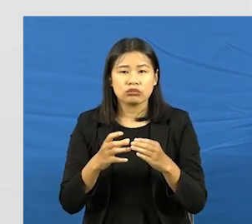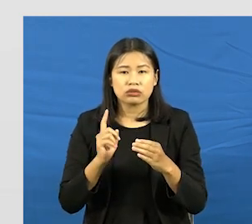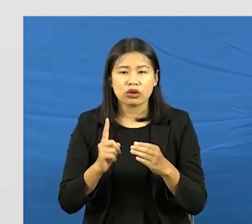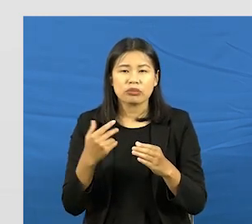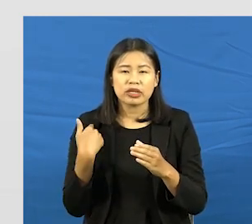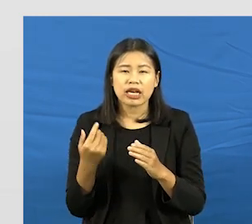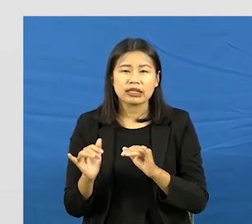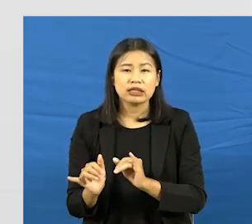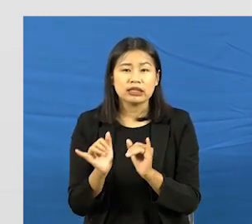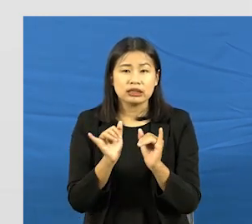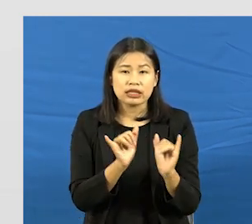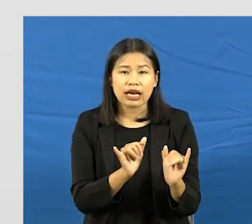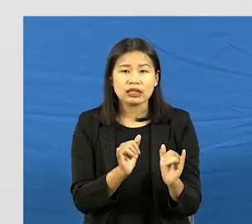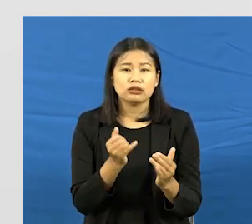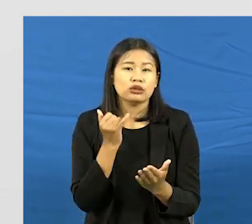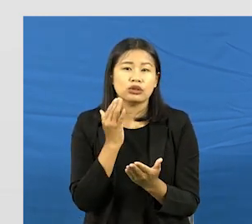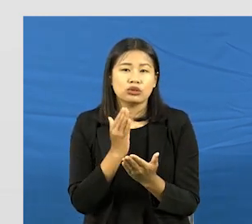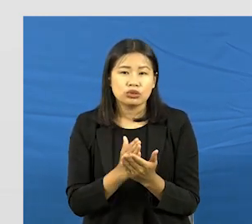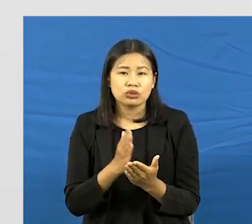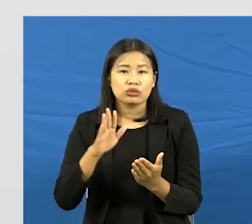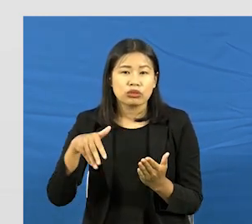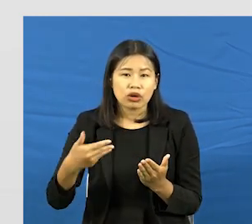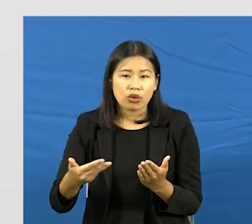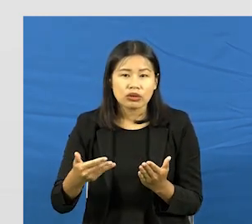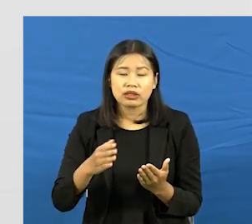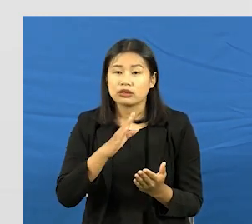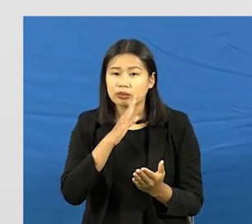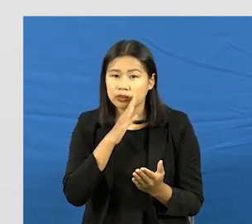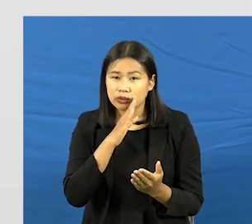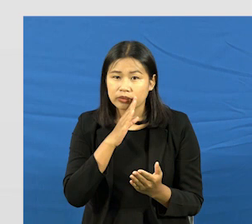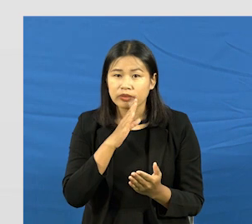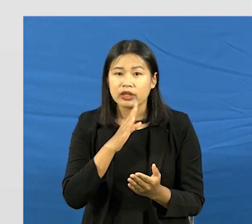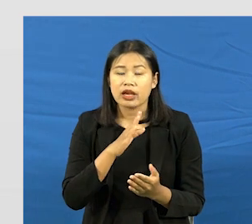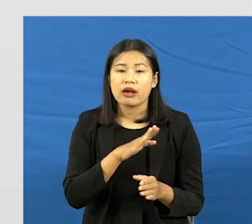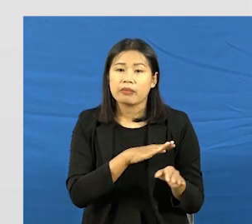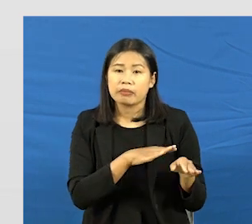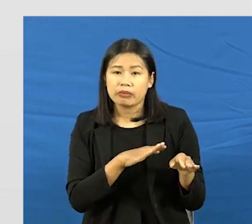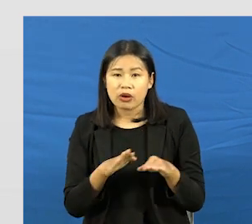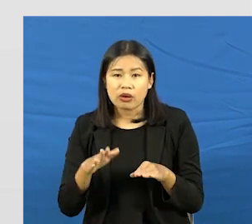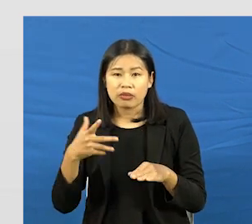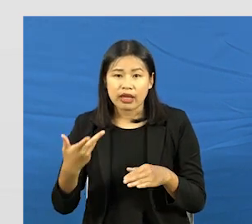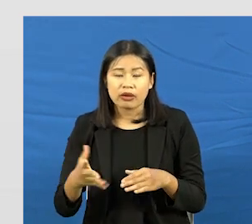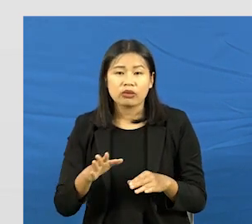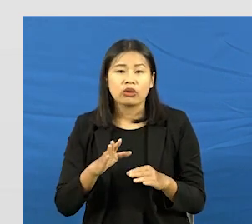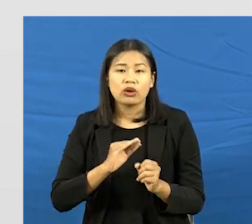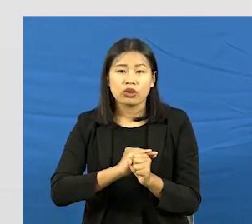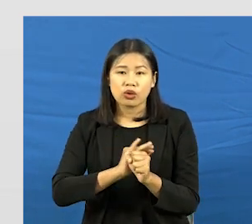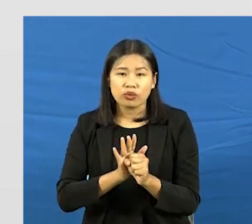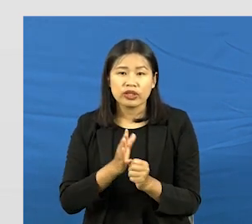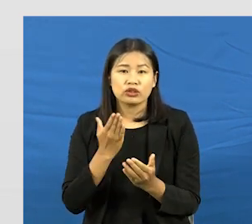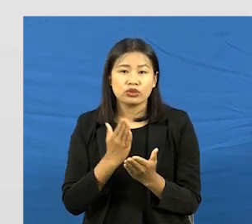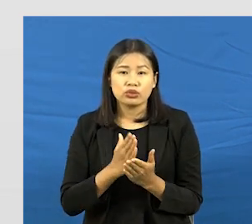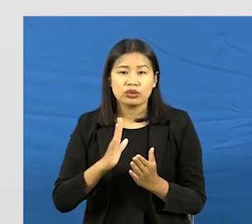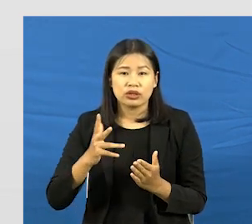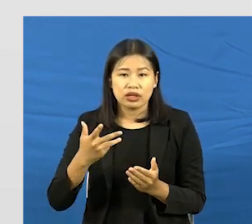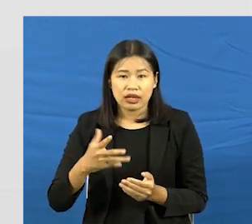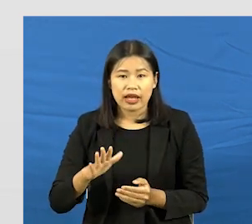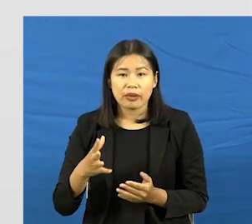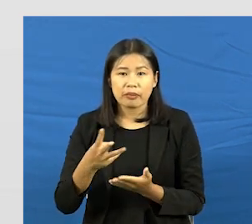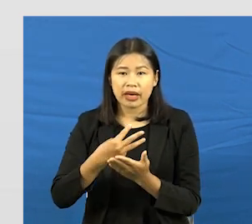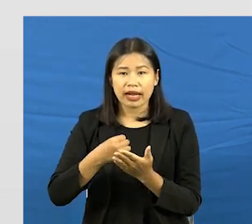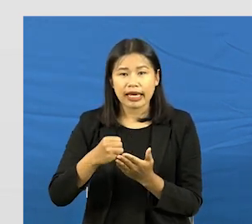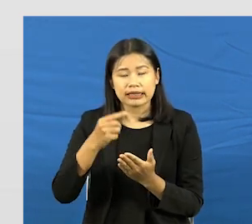ถ้าเมื่อไหร่เรามีสถานการณ์เข้าสู่ภาวะปกติแล้วเนี่ยมหาวิทยาลัยก็อาจจะพิจารณานะครับในการที่